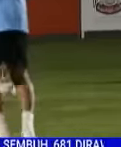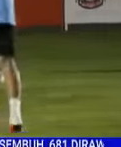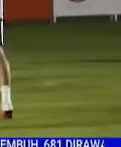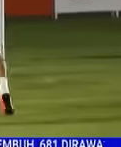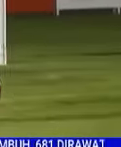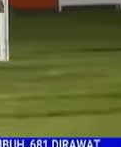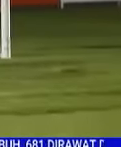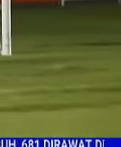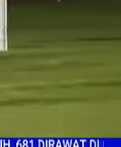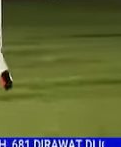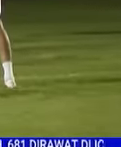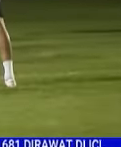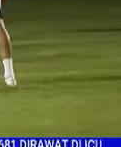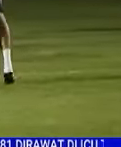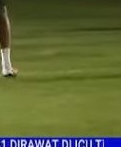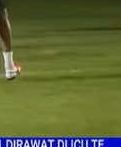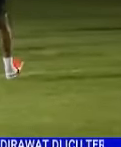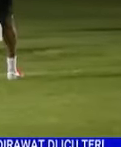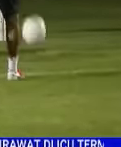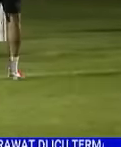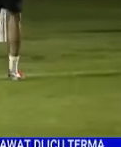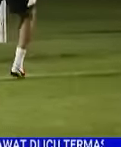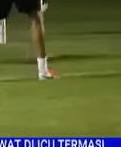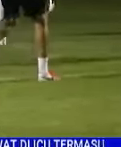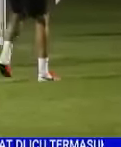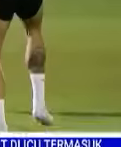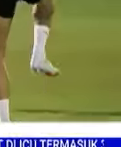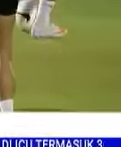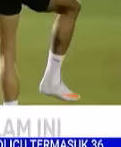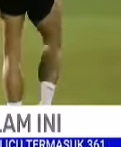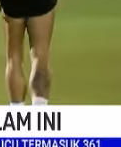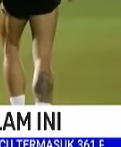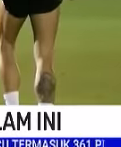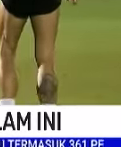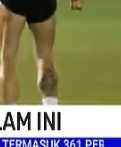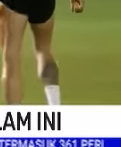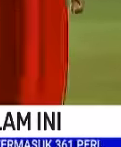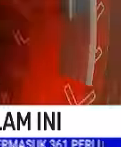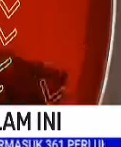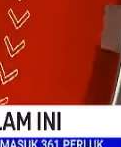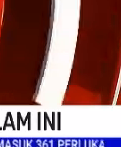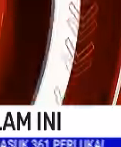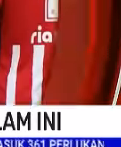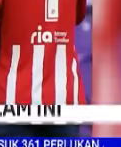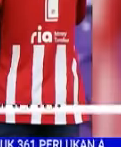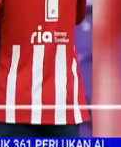Dua aksi pemanas badan medan nilai barisan terbaik skuad Harimau Malaya.